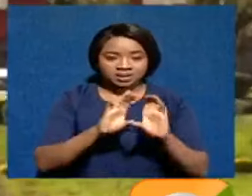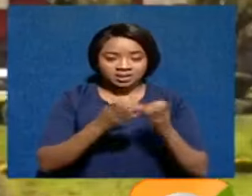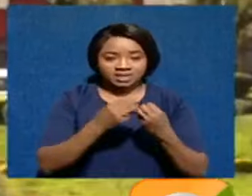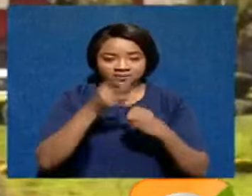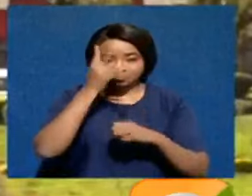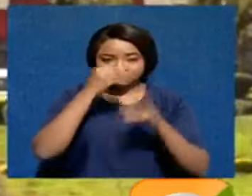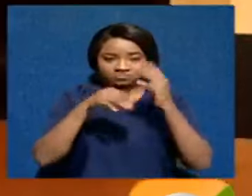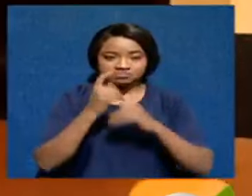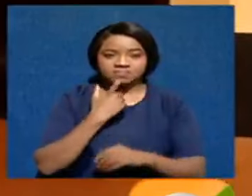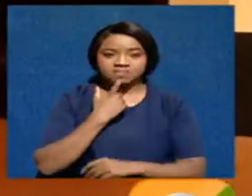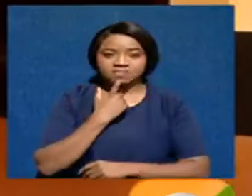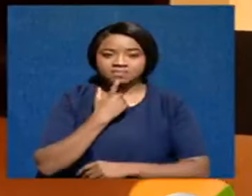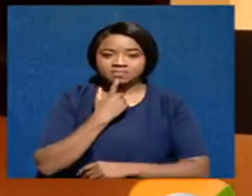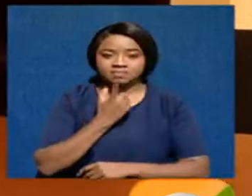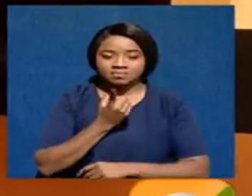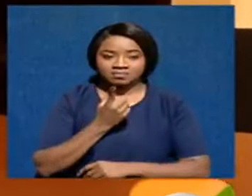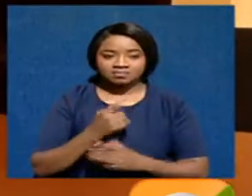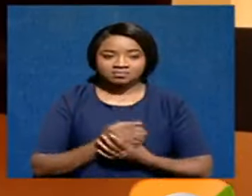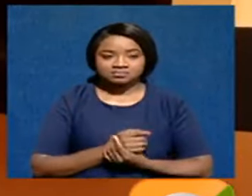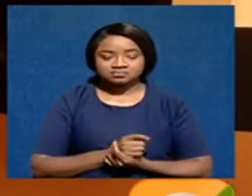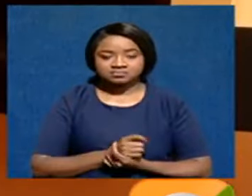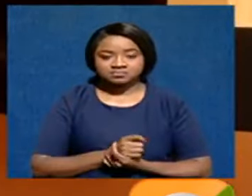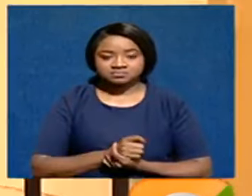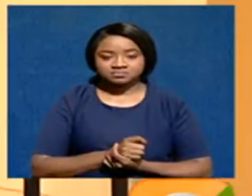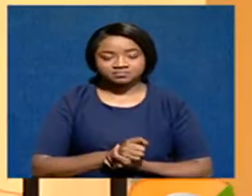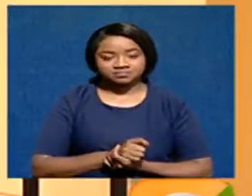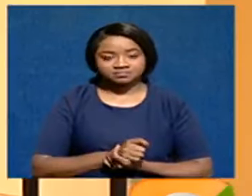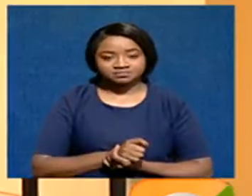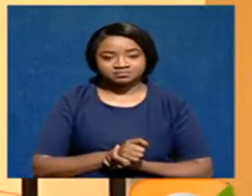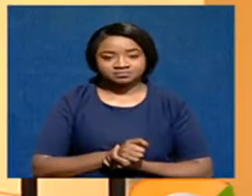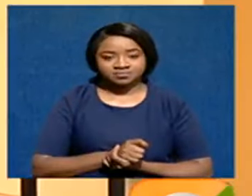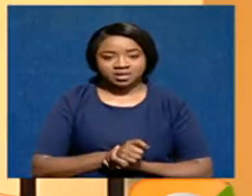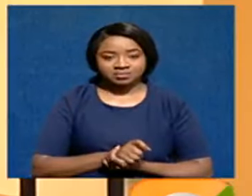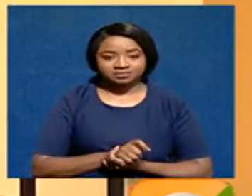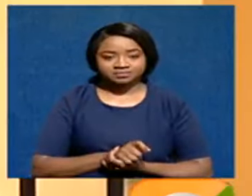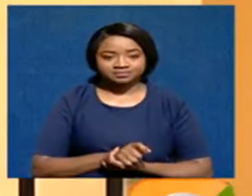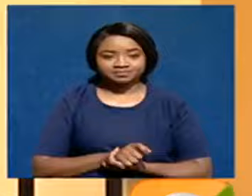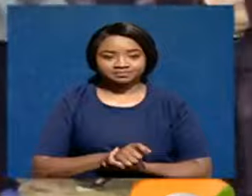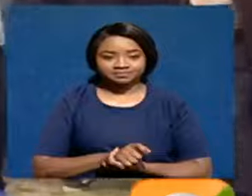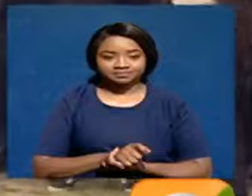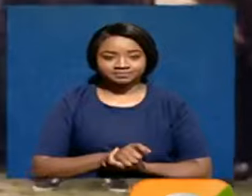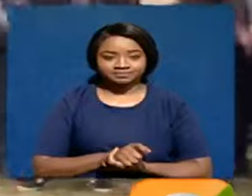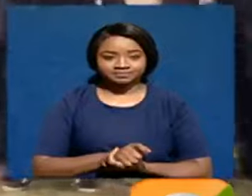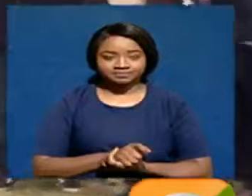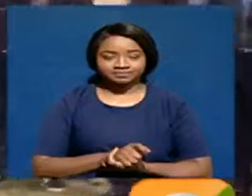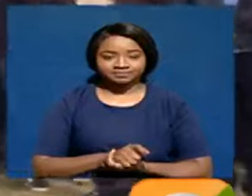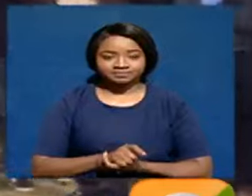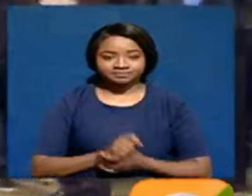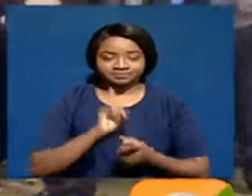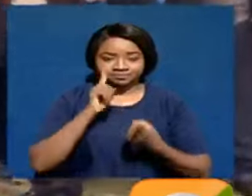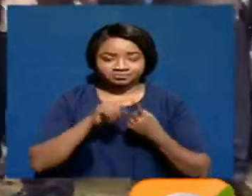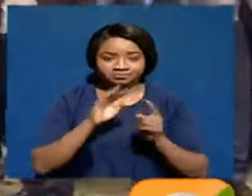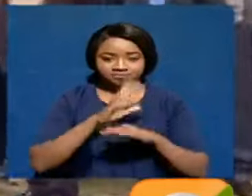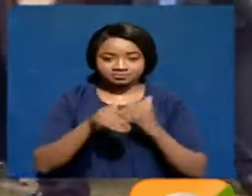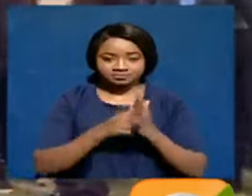chuo kikuu cha Moi kimya kilisheheni madarasani, wahadhiri wakiapa kutorejea kazini hadi pale matakwa